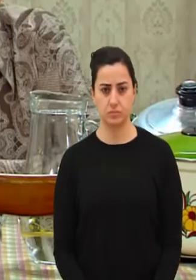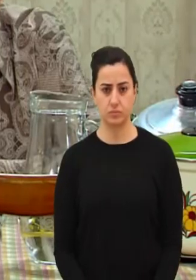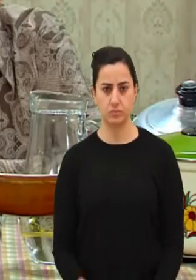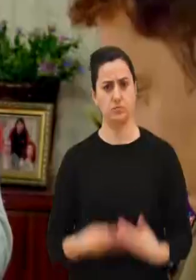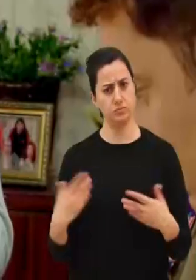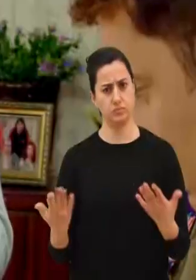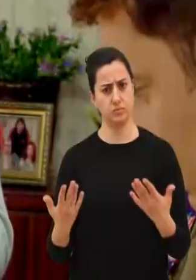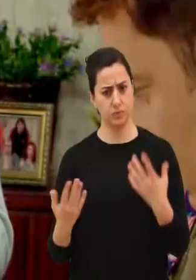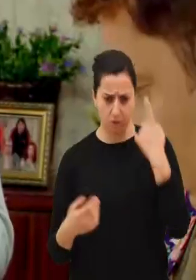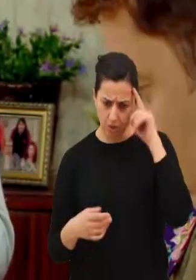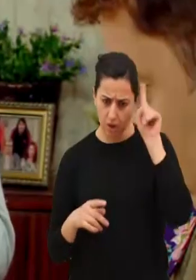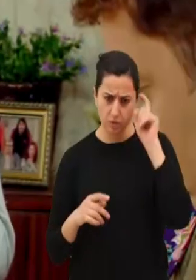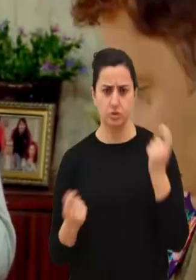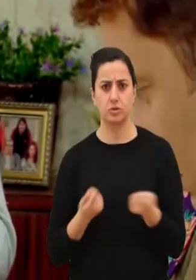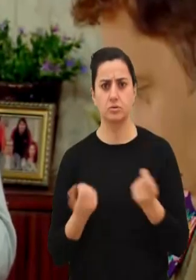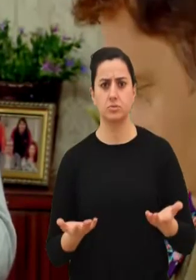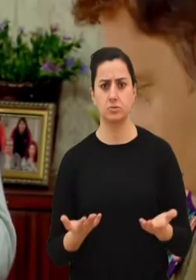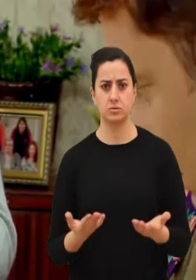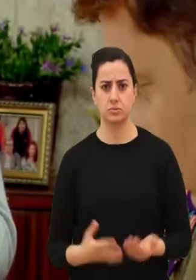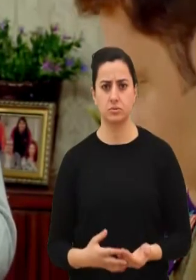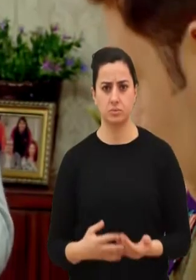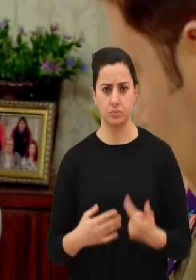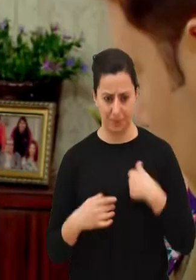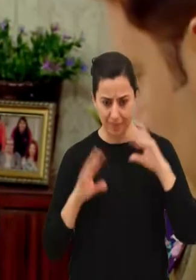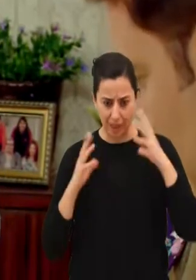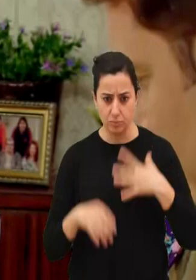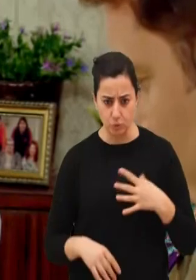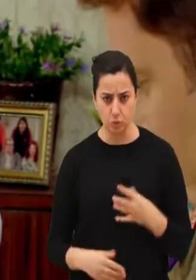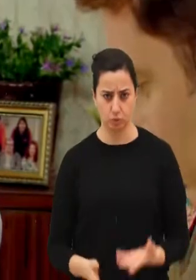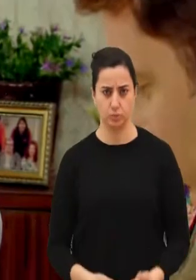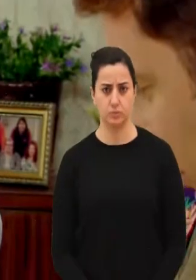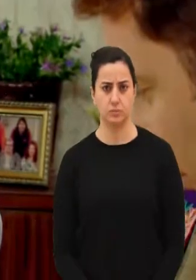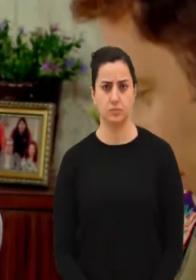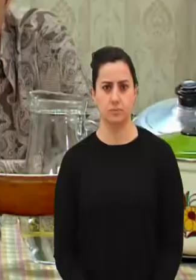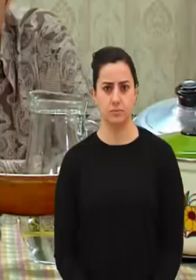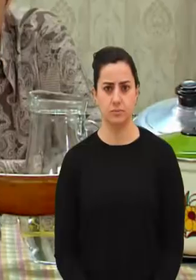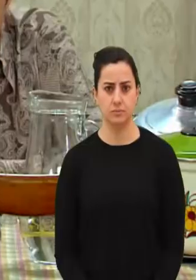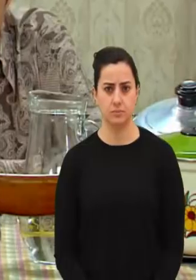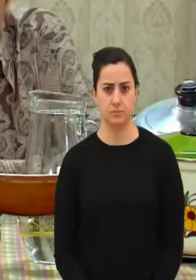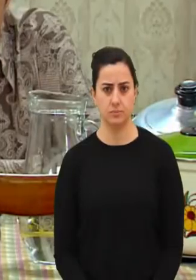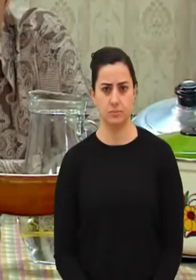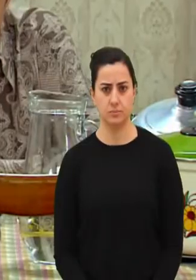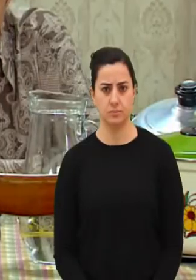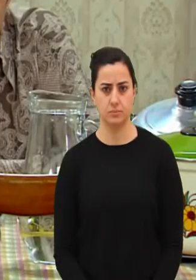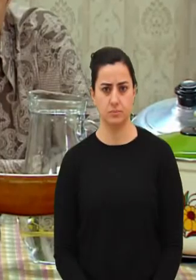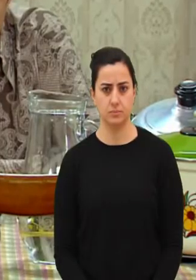Ya biraz mantıklı hareket edin ya. Siz beni delirtmeye mi çalışıyorsunuz?